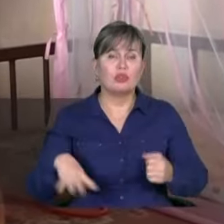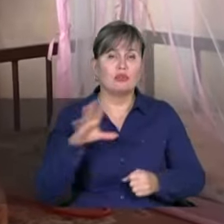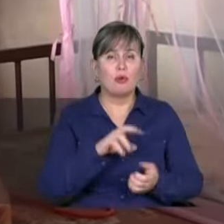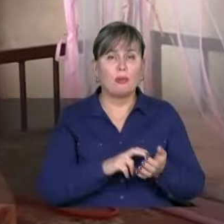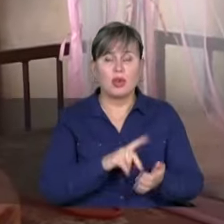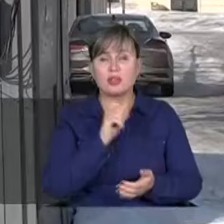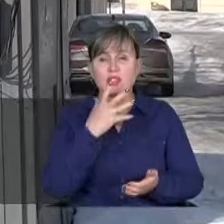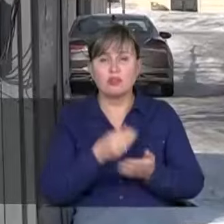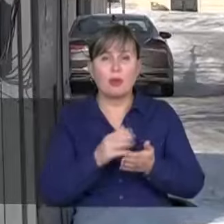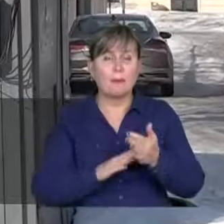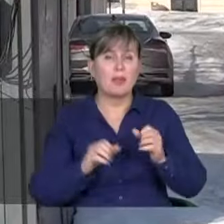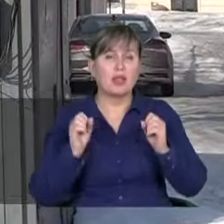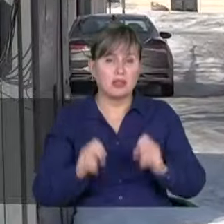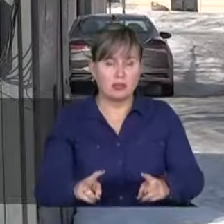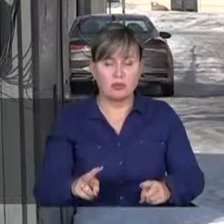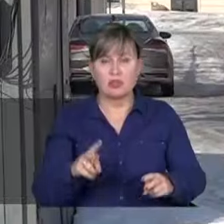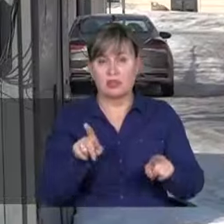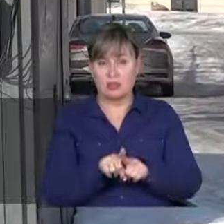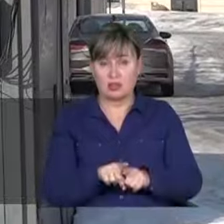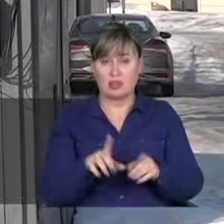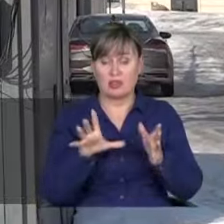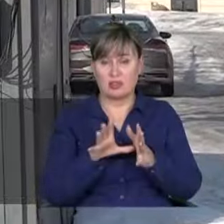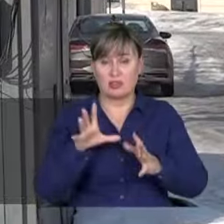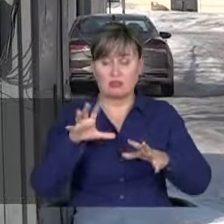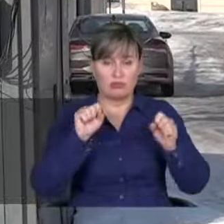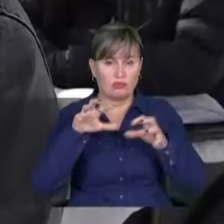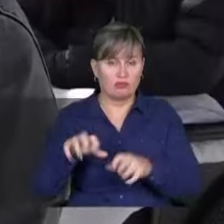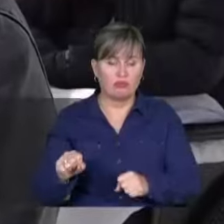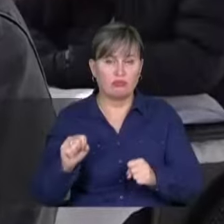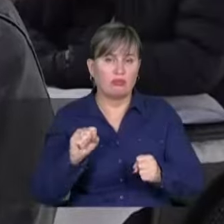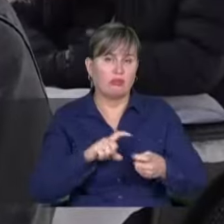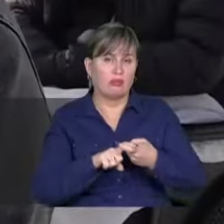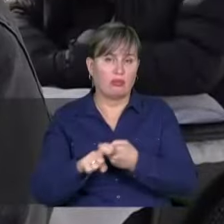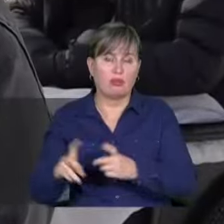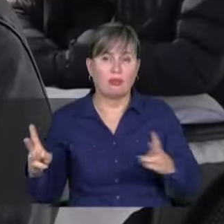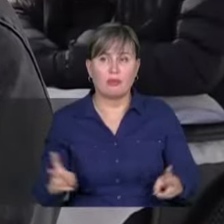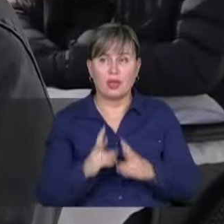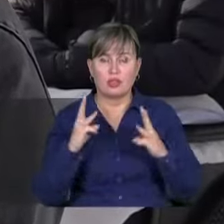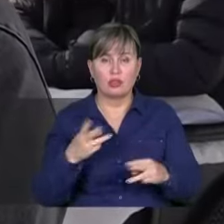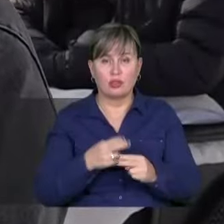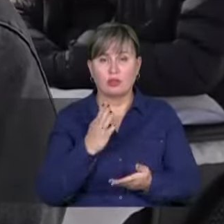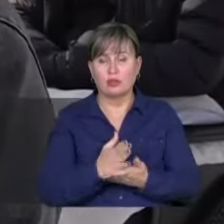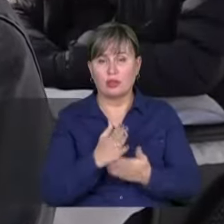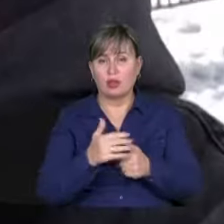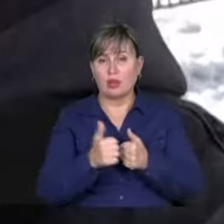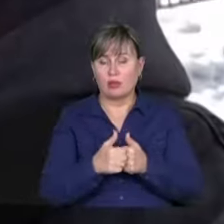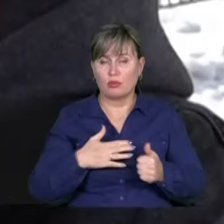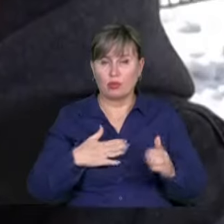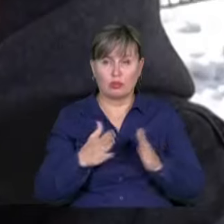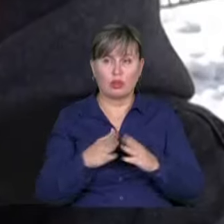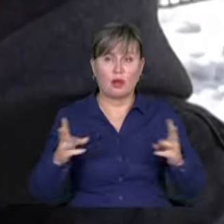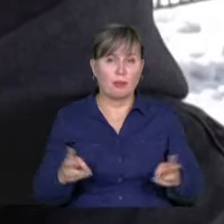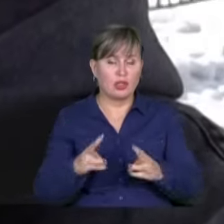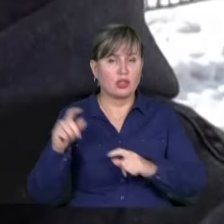боятся за свою безопасность, так как аварии на трансформаторе могут спровоцировать пожар. Пожар на нашем ТП, который находится прямо возле моего дома. Пожарные